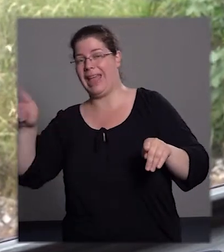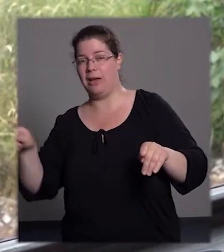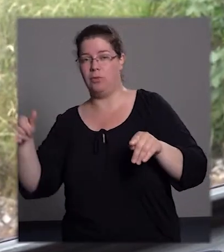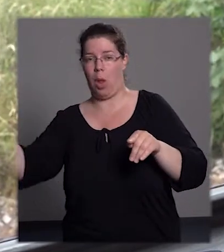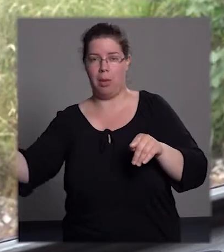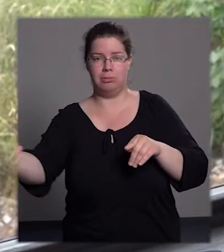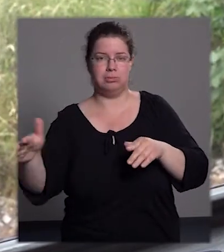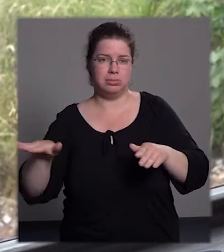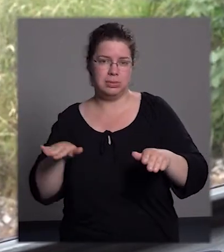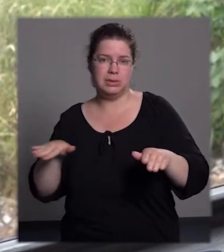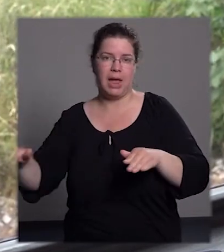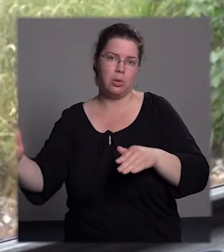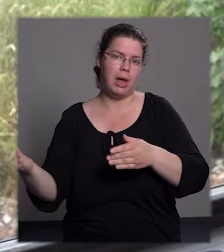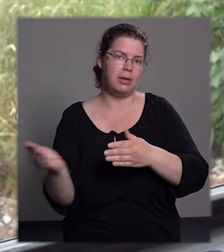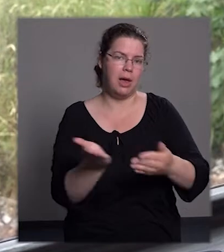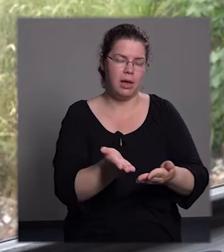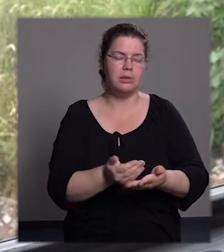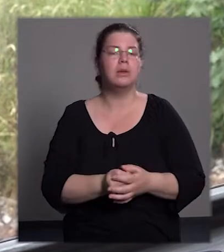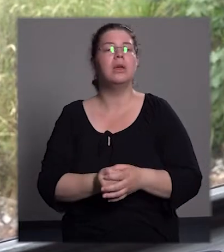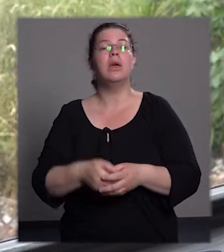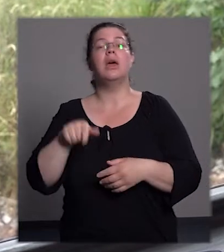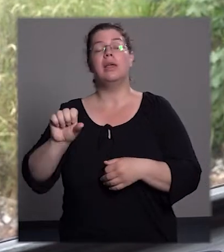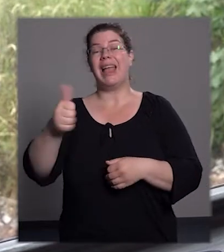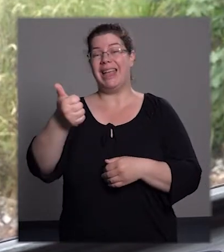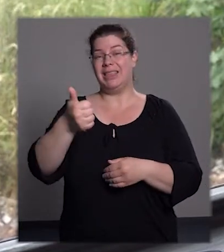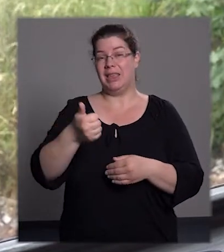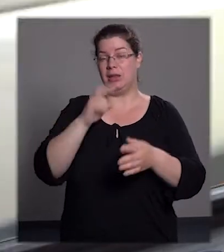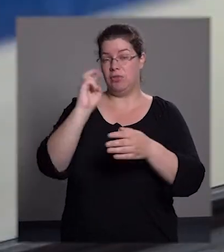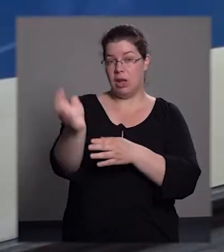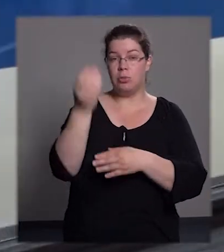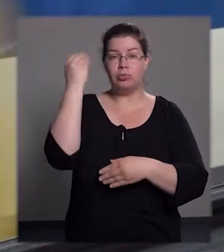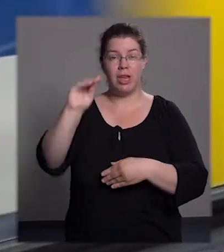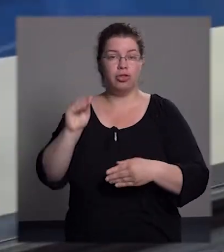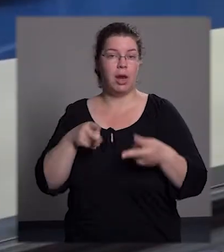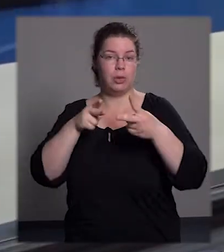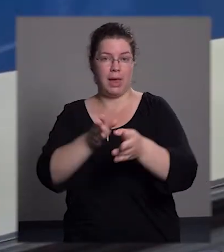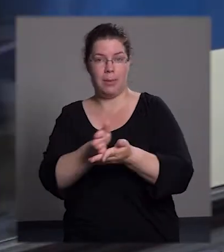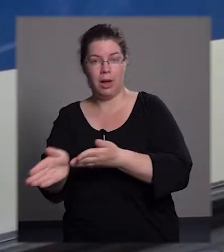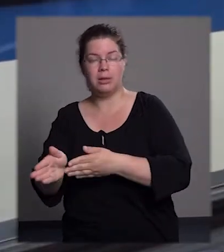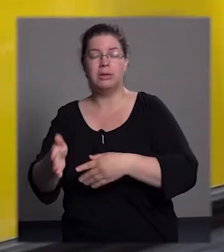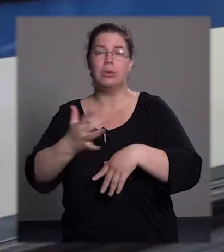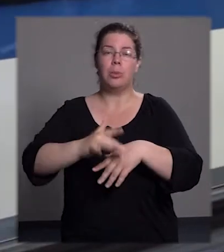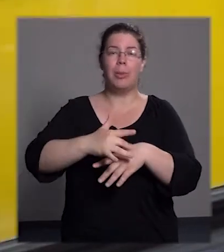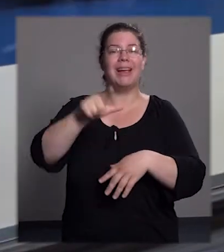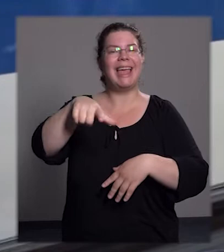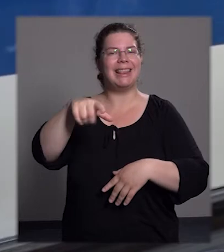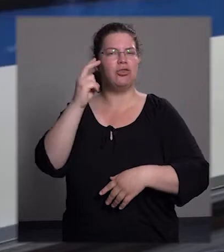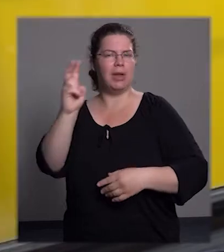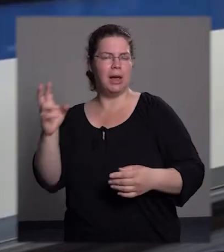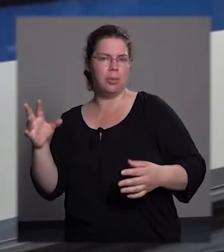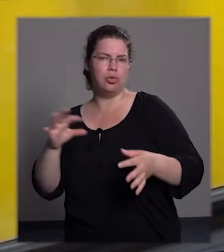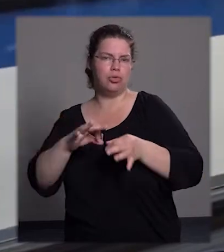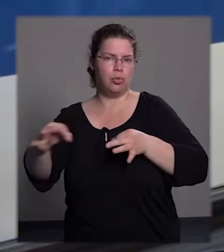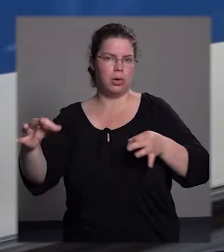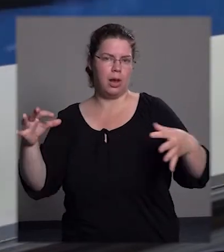ez a villamos az egyik a Mester utcába megy be, hogy próbáljuk meg bekötni a 2-es villamos vonalába, ami azt jelenti,